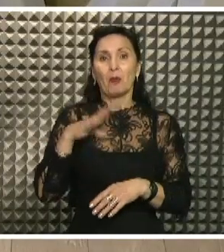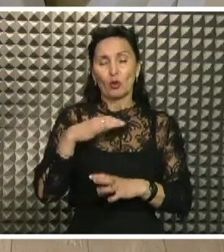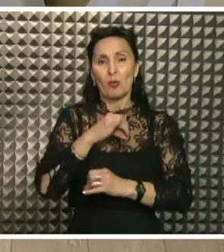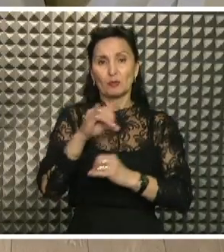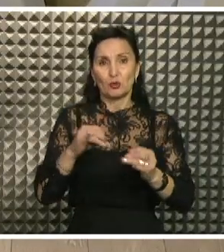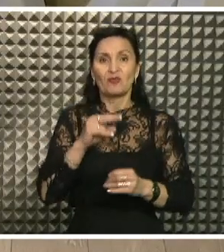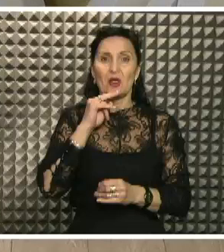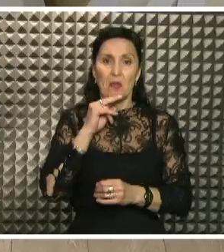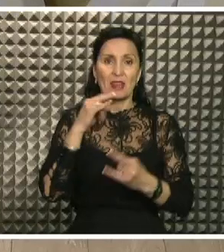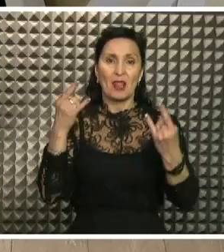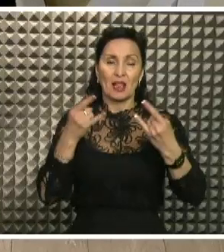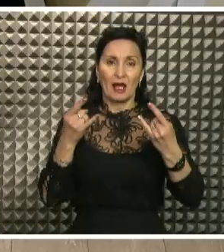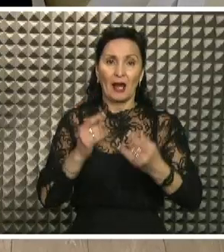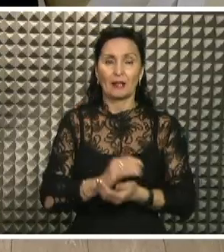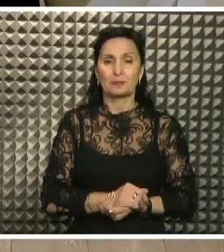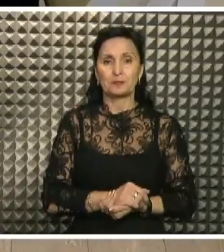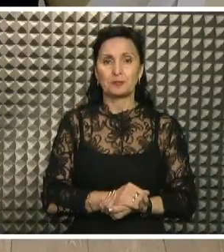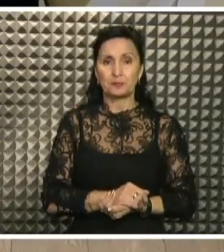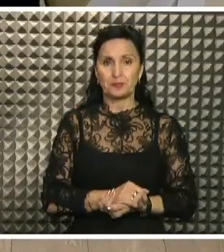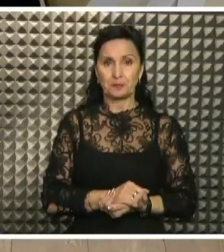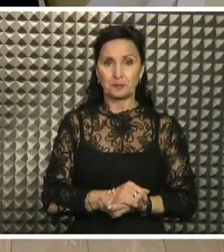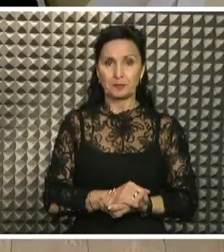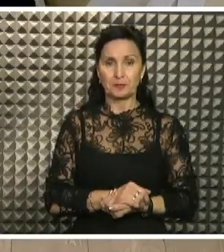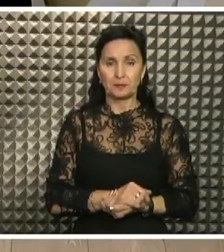обсудим. Внимание на экран.